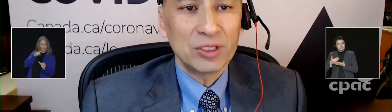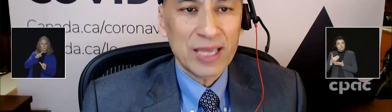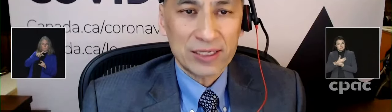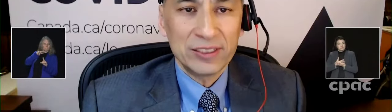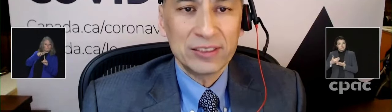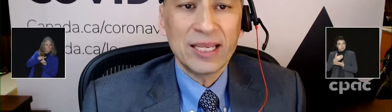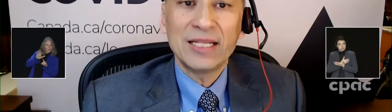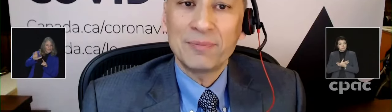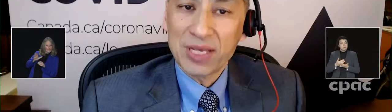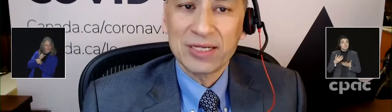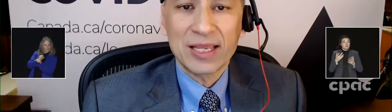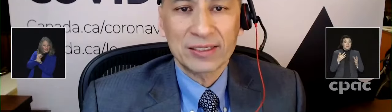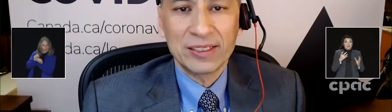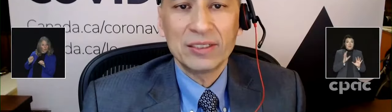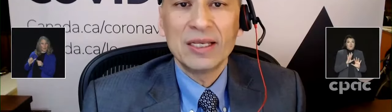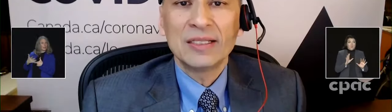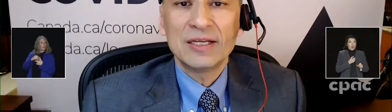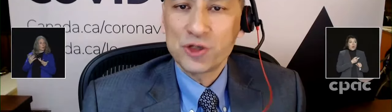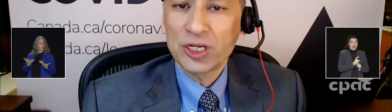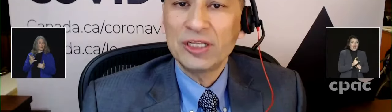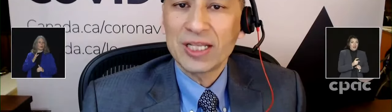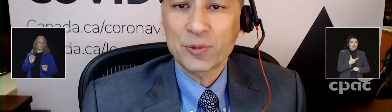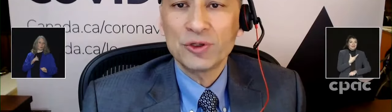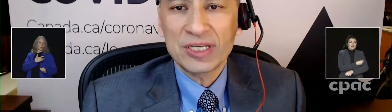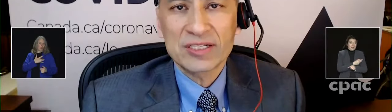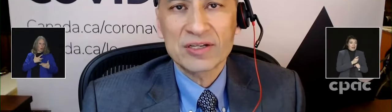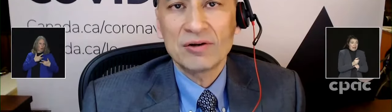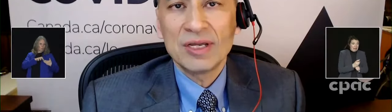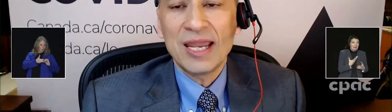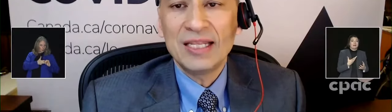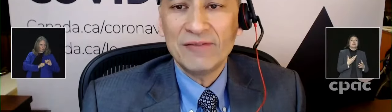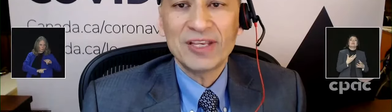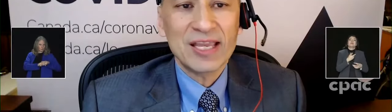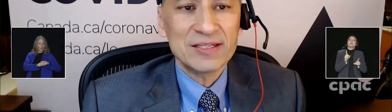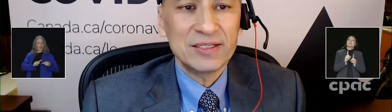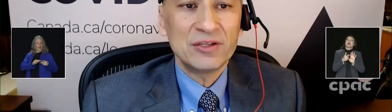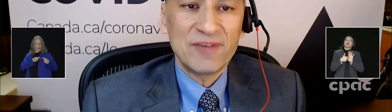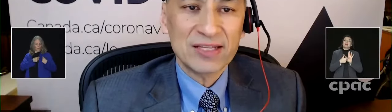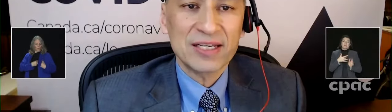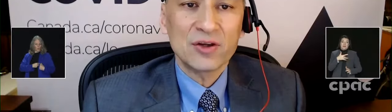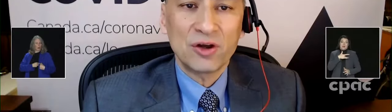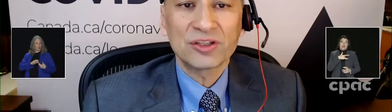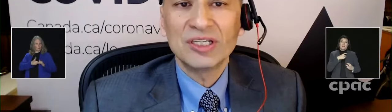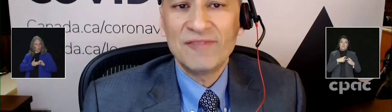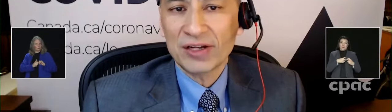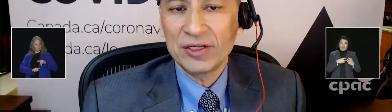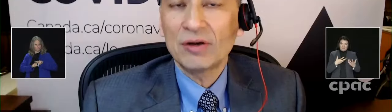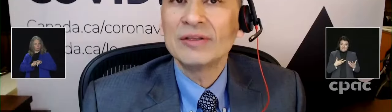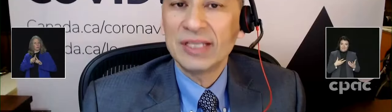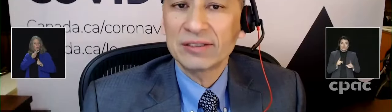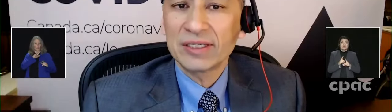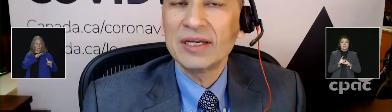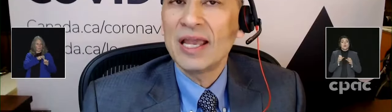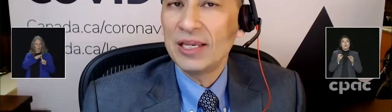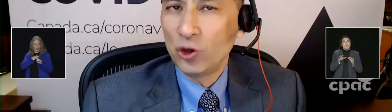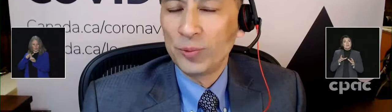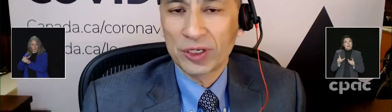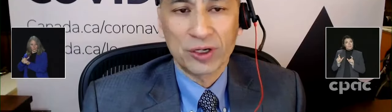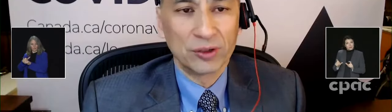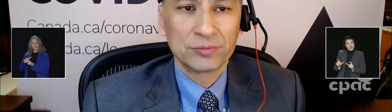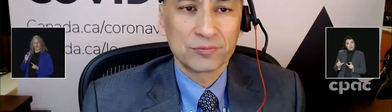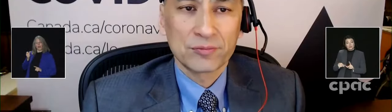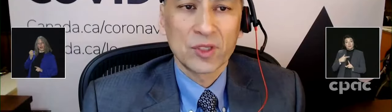la myocardite et la péricardite, la durée de la protection et l'efficacité du vaccin contre les variants Delta